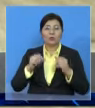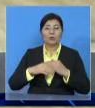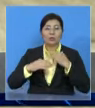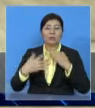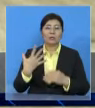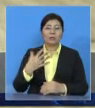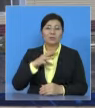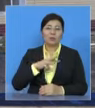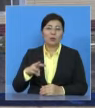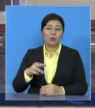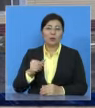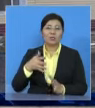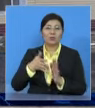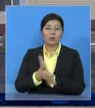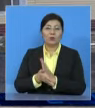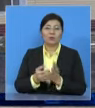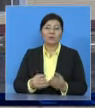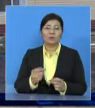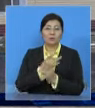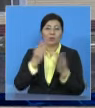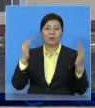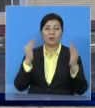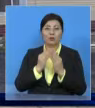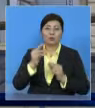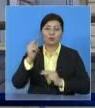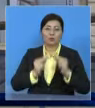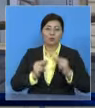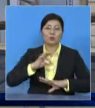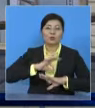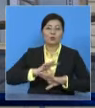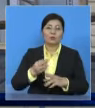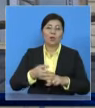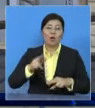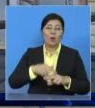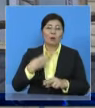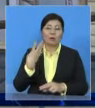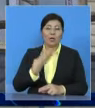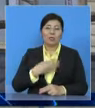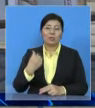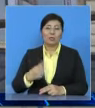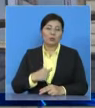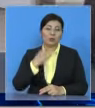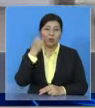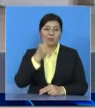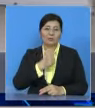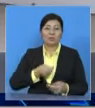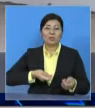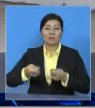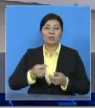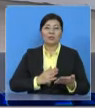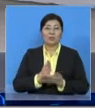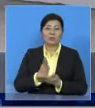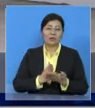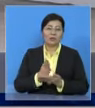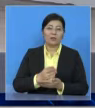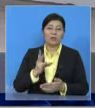миллион қаржы бөлінді. Ауылдағы мәдениет үйіне күрделі жөндеу жүргізіліп жатыр. Мұнда 40 жылға жуық уақыт бойы меңгеруші болып қызмет атқарып